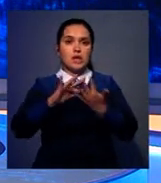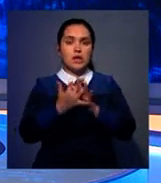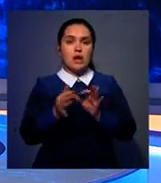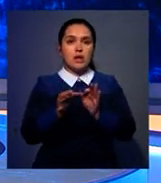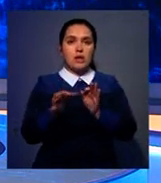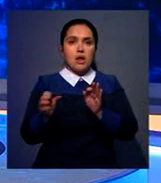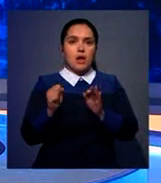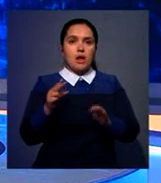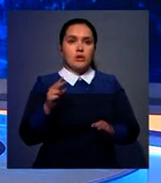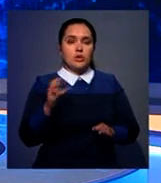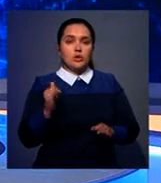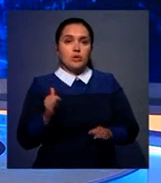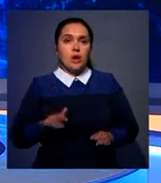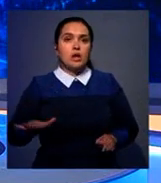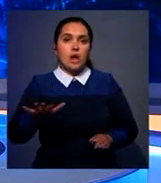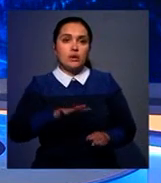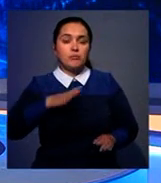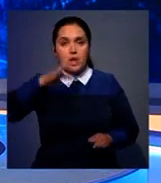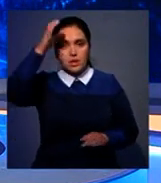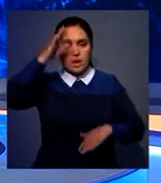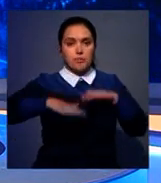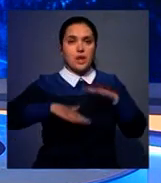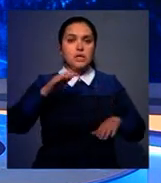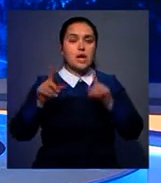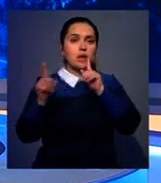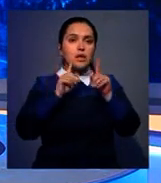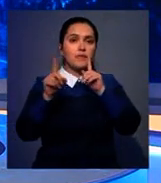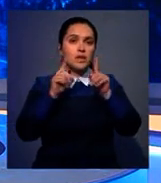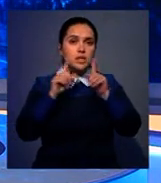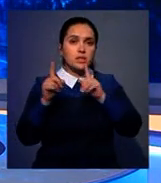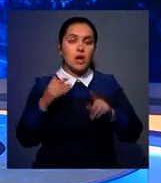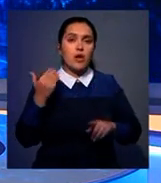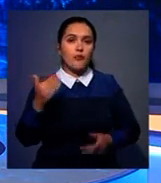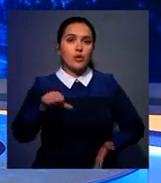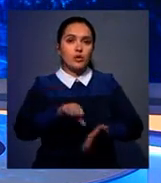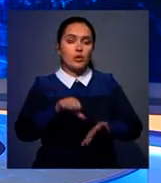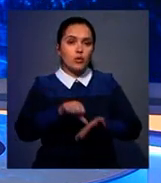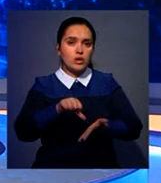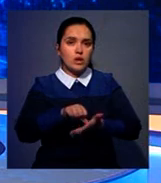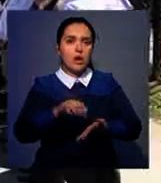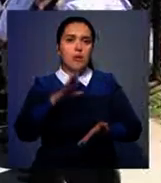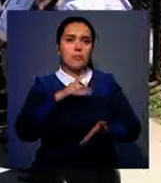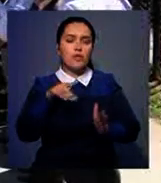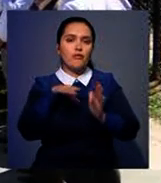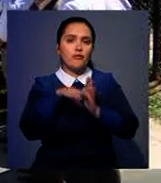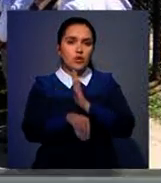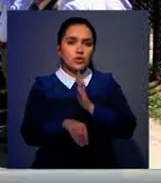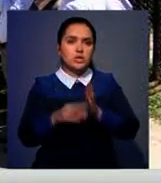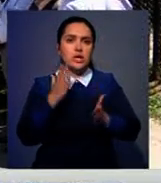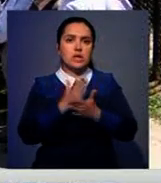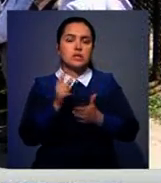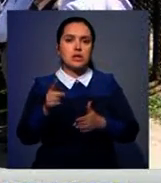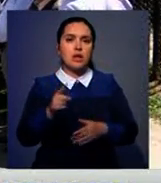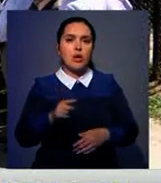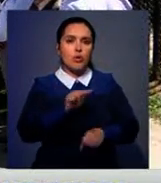ауле Ойтуган Аксусского района, прошла научно-практическая конференция. Ученые отметили его роль как общественного деятеля, внесшего